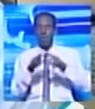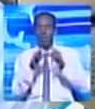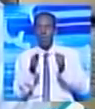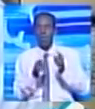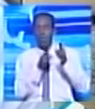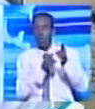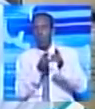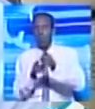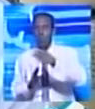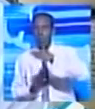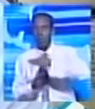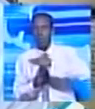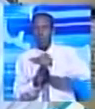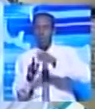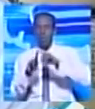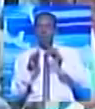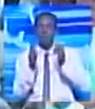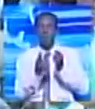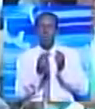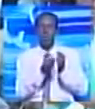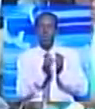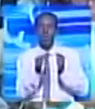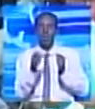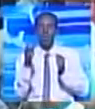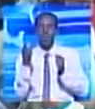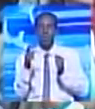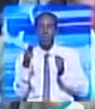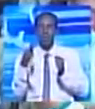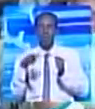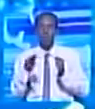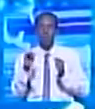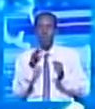parties du cessez-le-feu décrété pour la province de Hodeida.